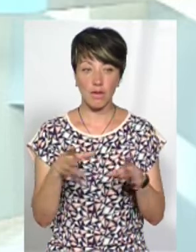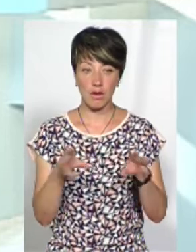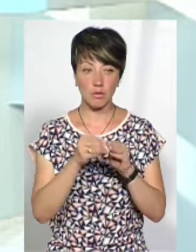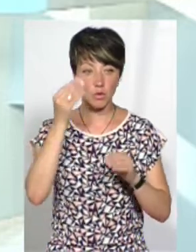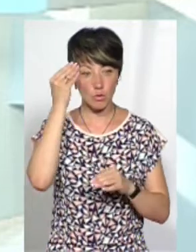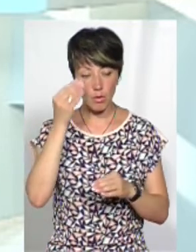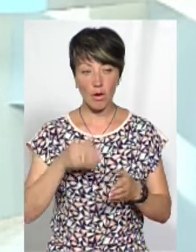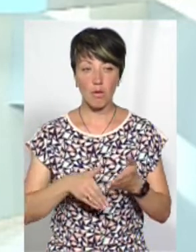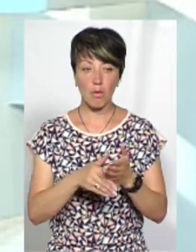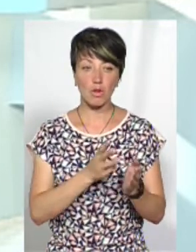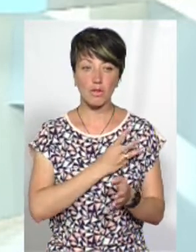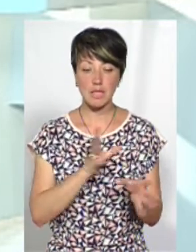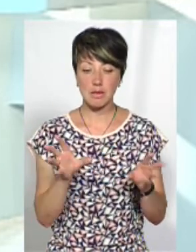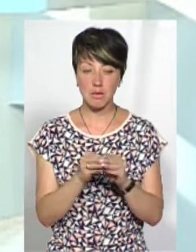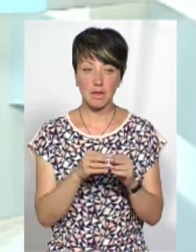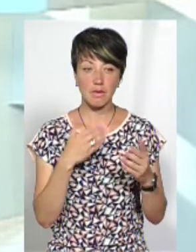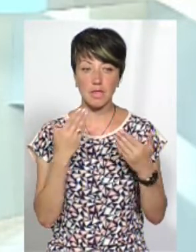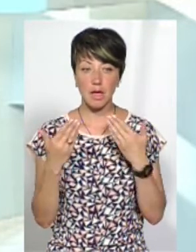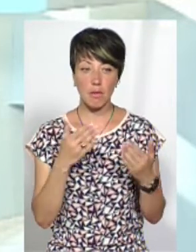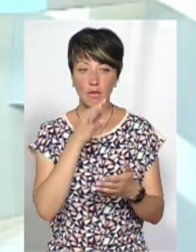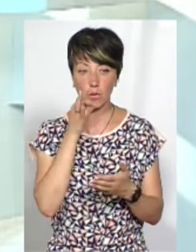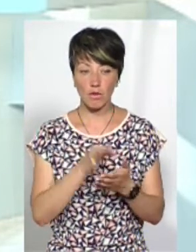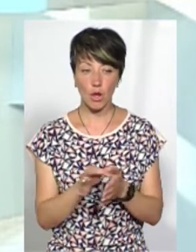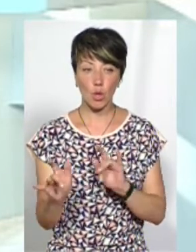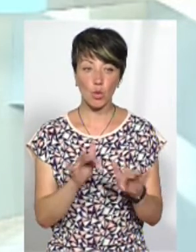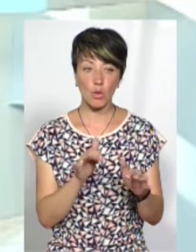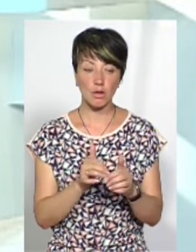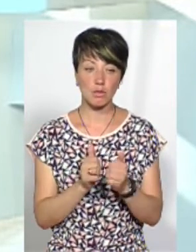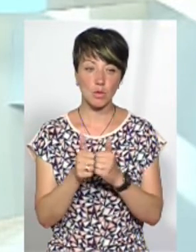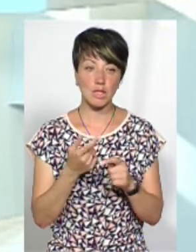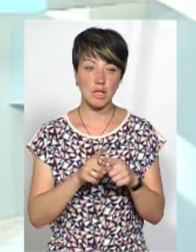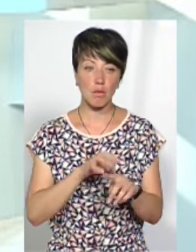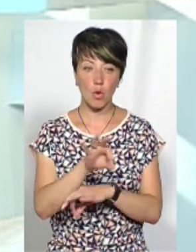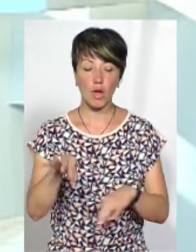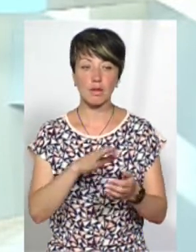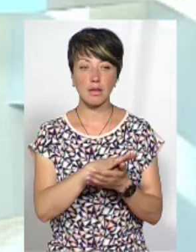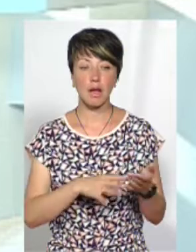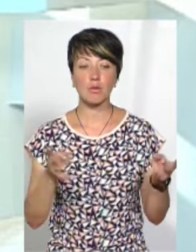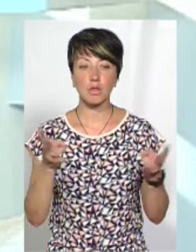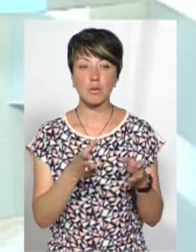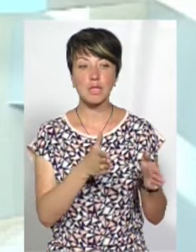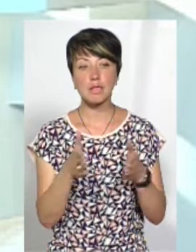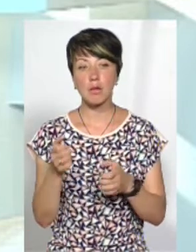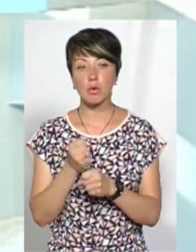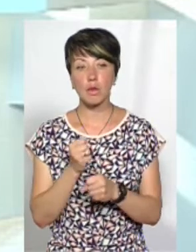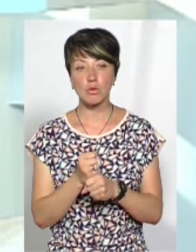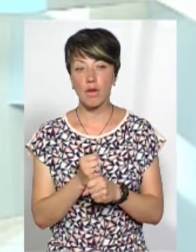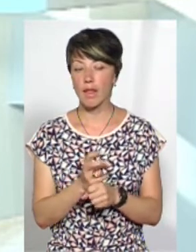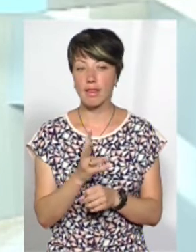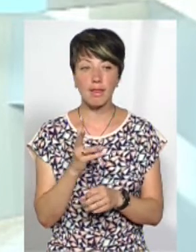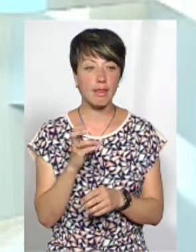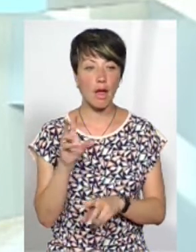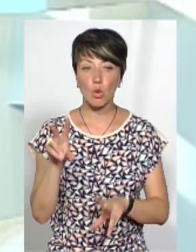які мотивуватимуть і в спільній взаємовідповідальності рухатимуть цей проєкт. І далі потрібно системно працювати.